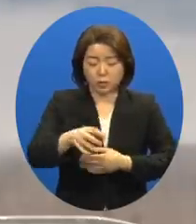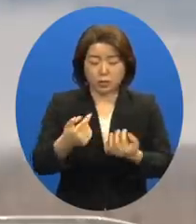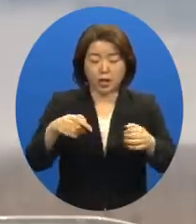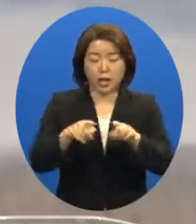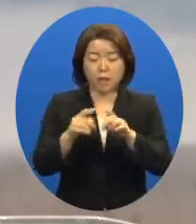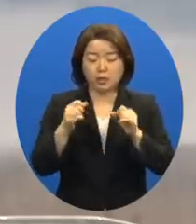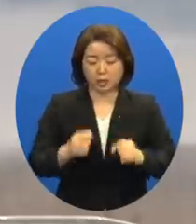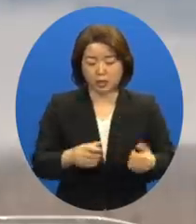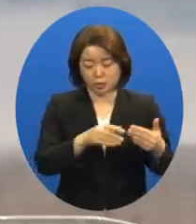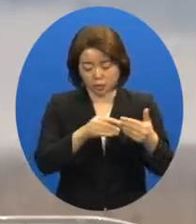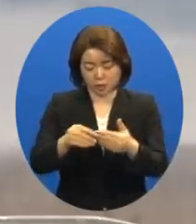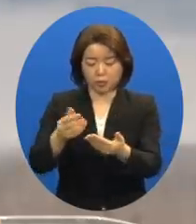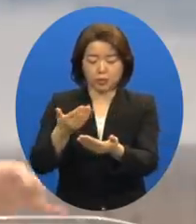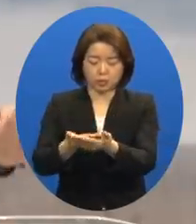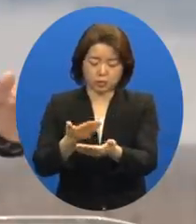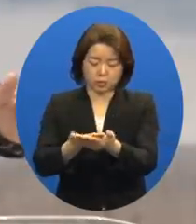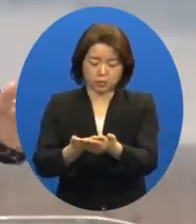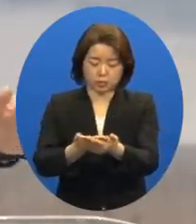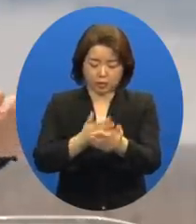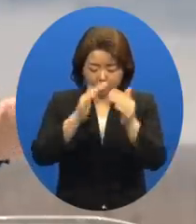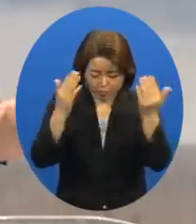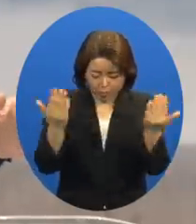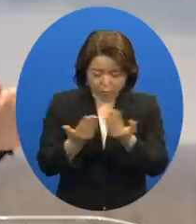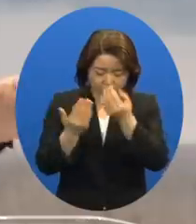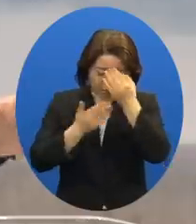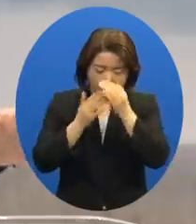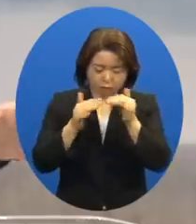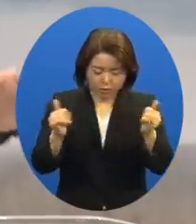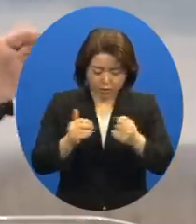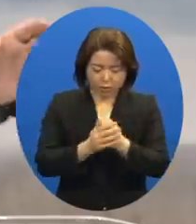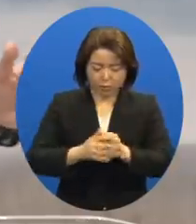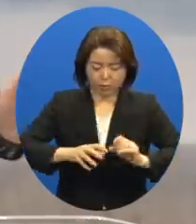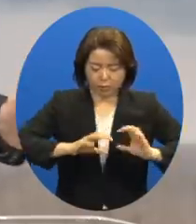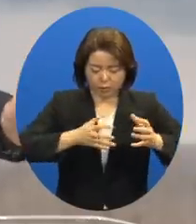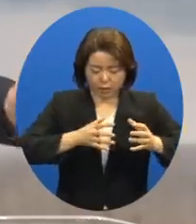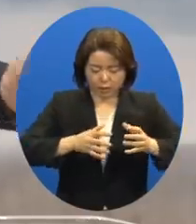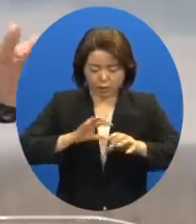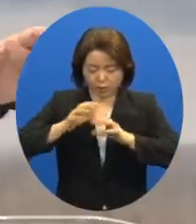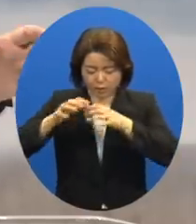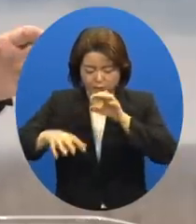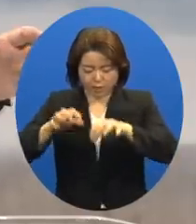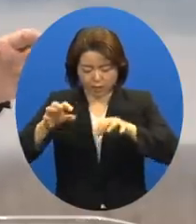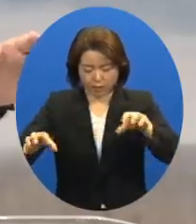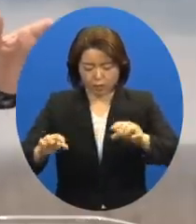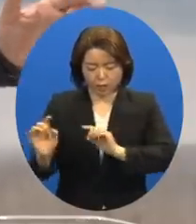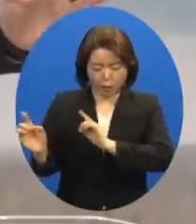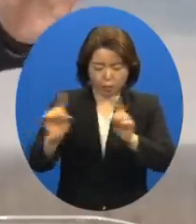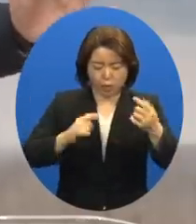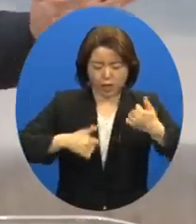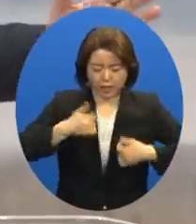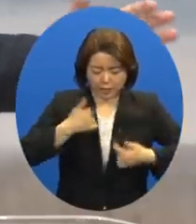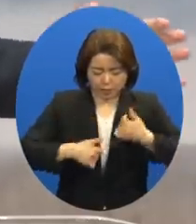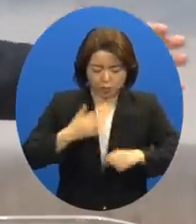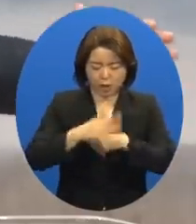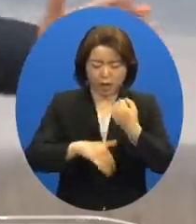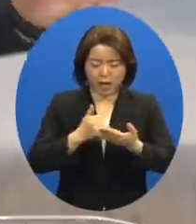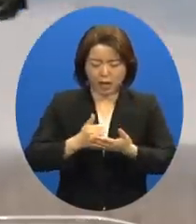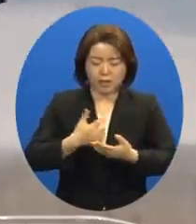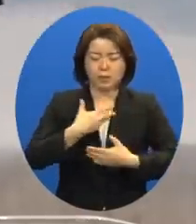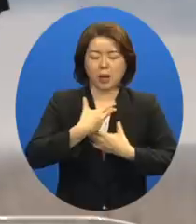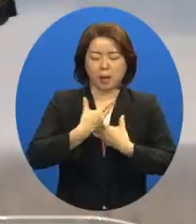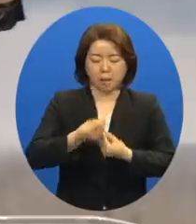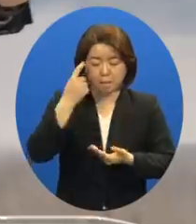하시고 인도하소서. 모든 성도들, 나라와 열방의 부활의 기쁨, 하나님의